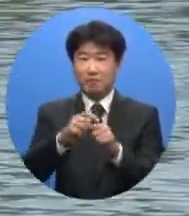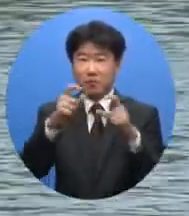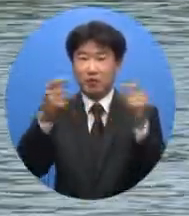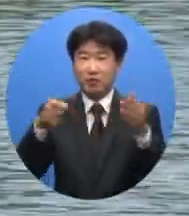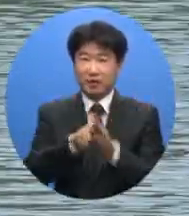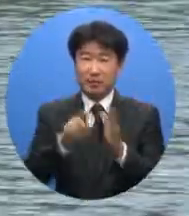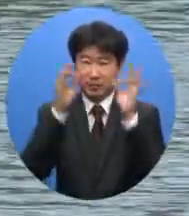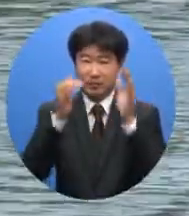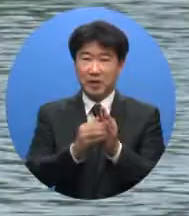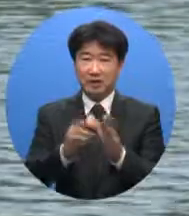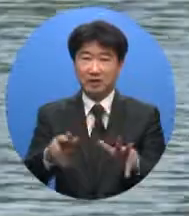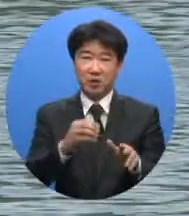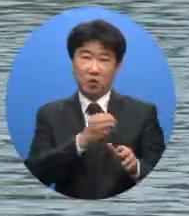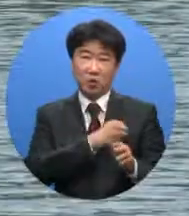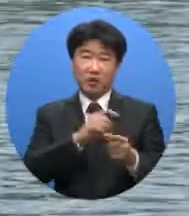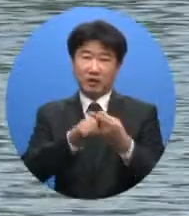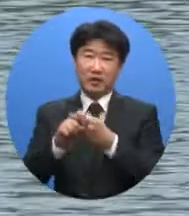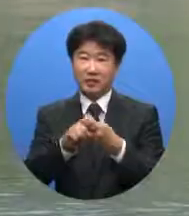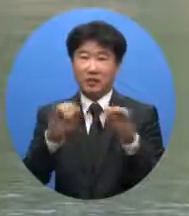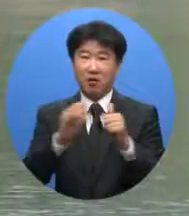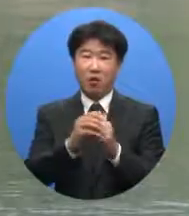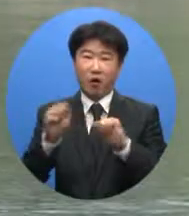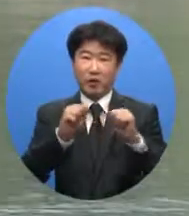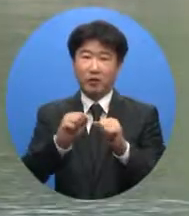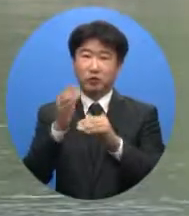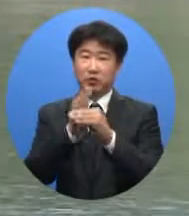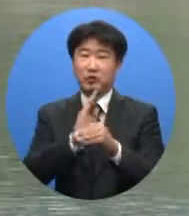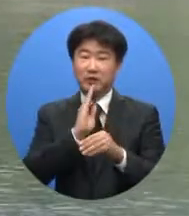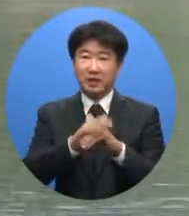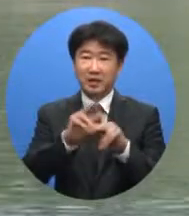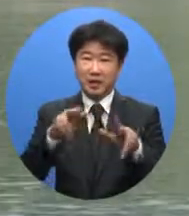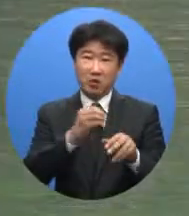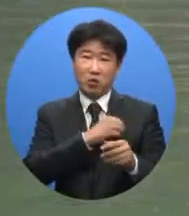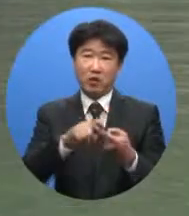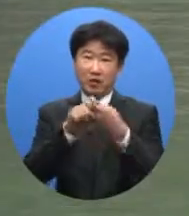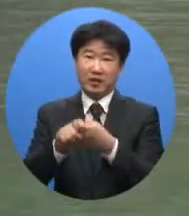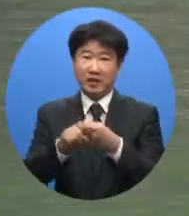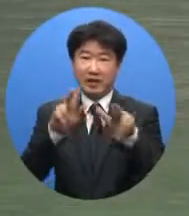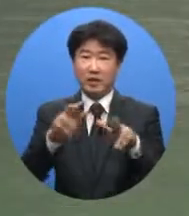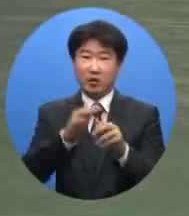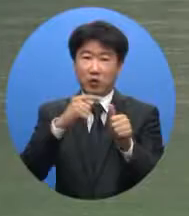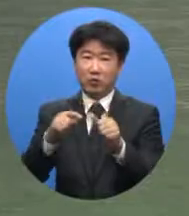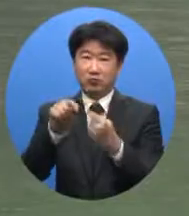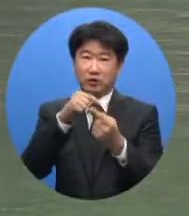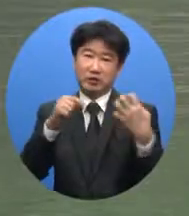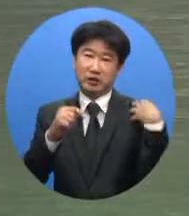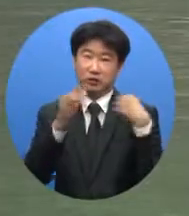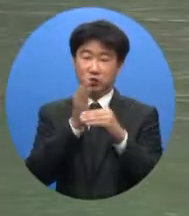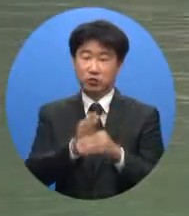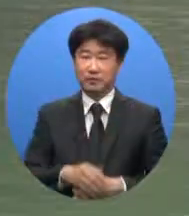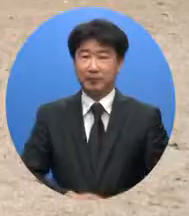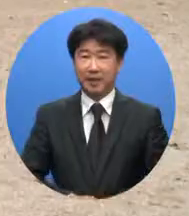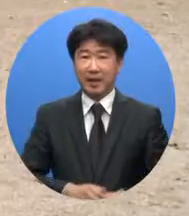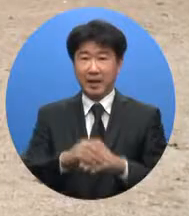120여 명의 동호인이 활발히 활동하고 있는데 이번 카누 체험도 관내 동호인 클럽에서 직접 운영합니다.